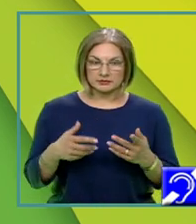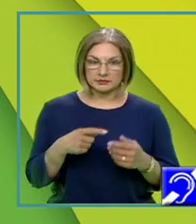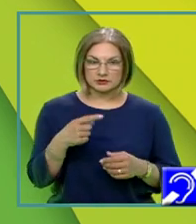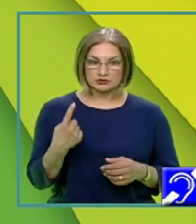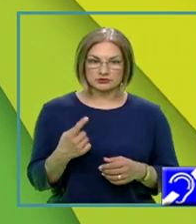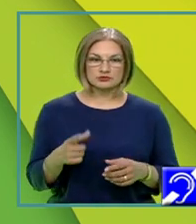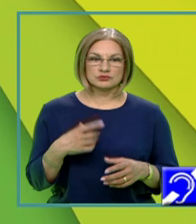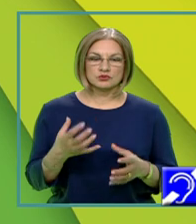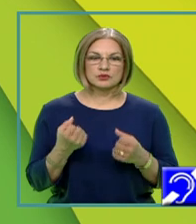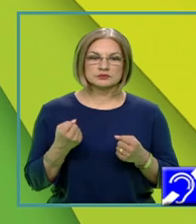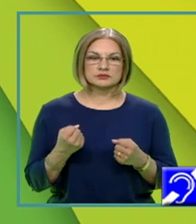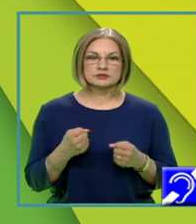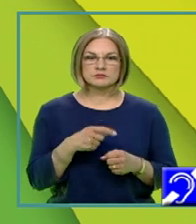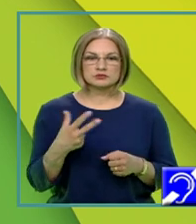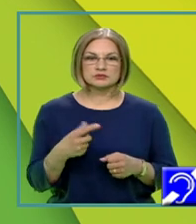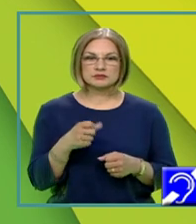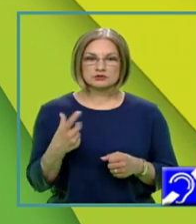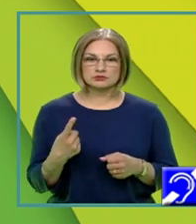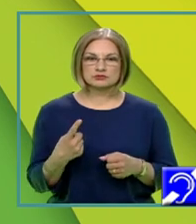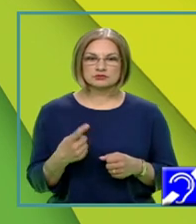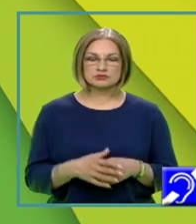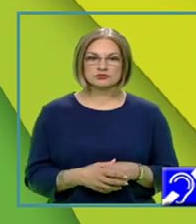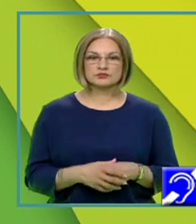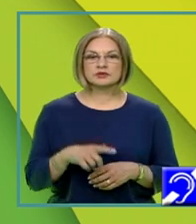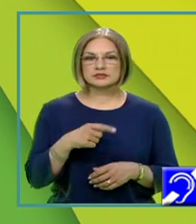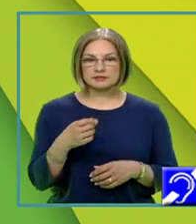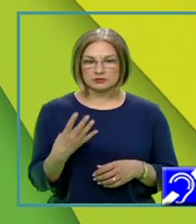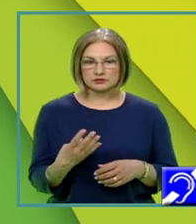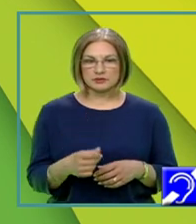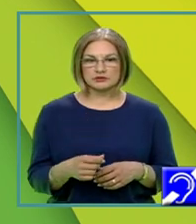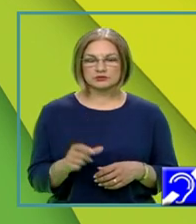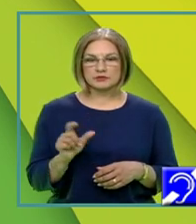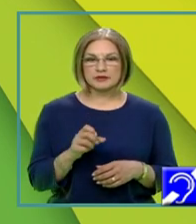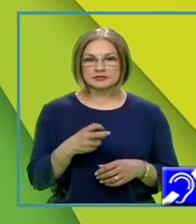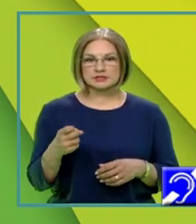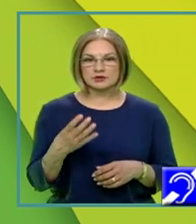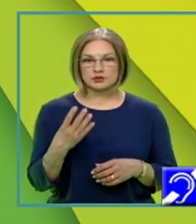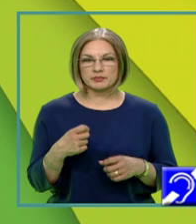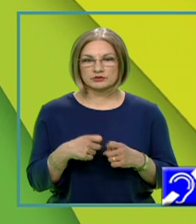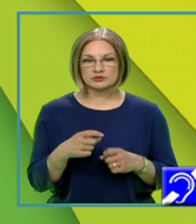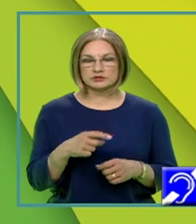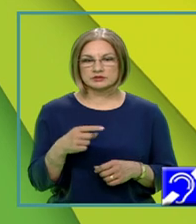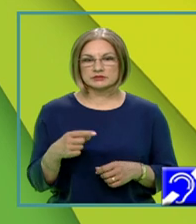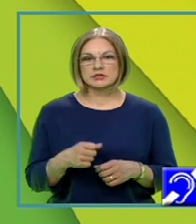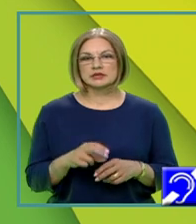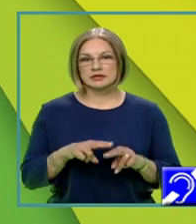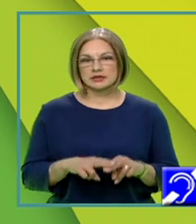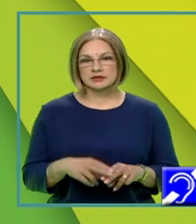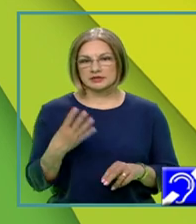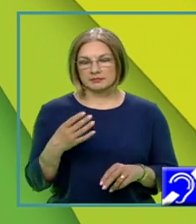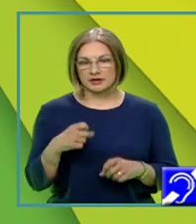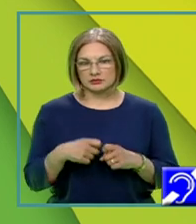1 vom obține minus 3 minus 1 bine minus 4 mai mic sau egal decât 4 x plus 1 minus 1 rămâne